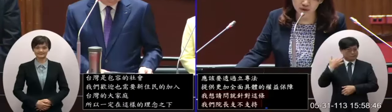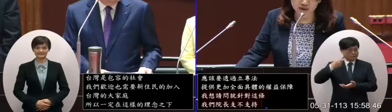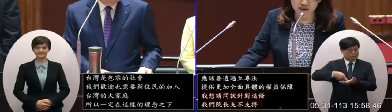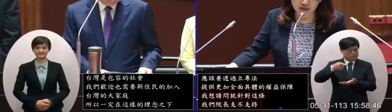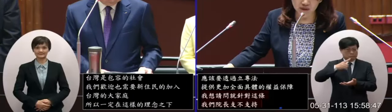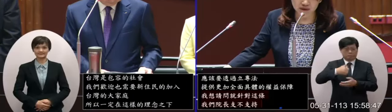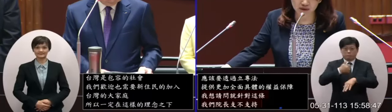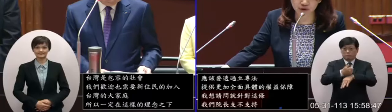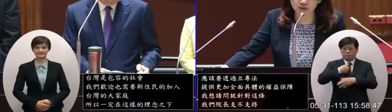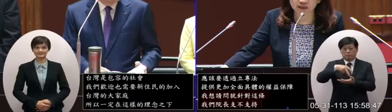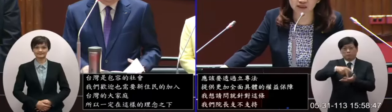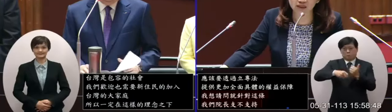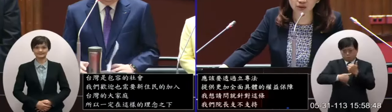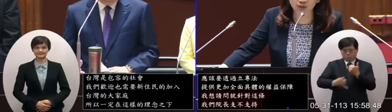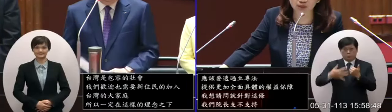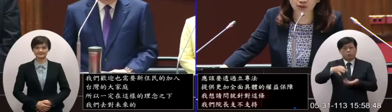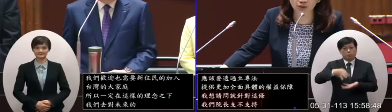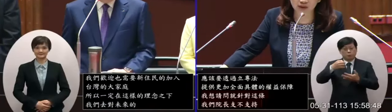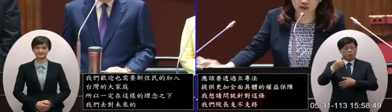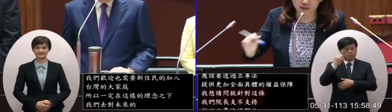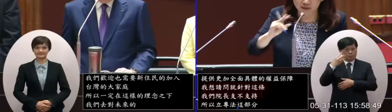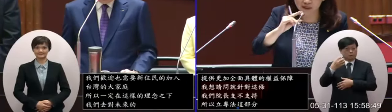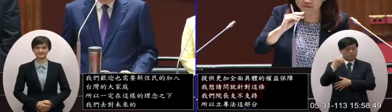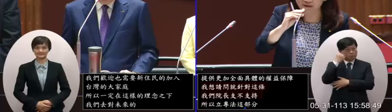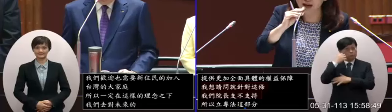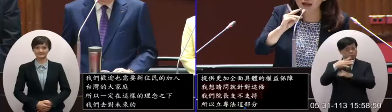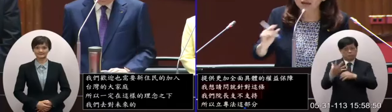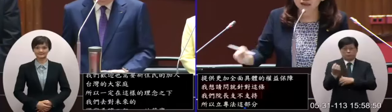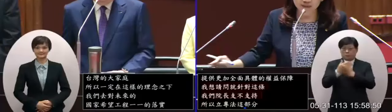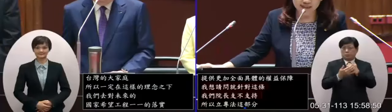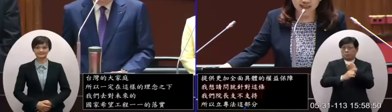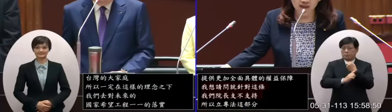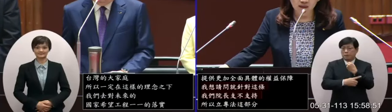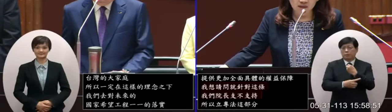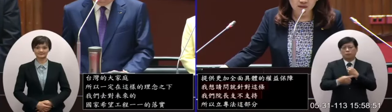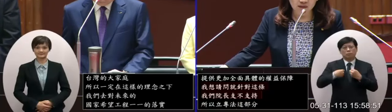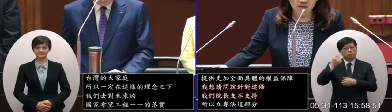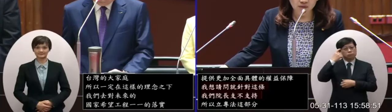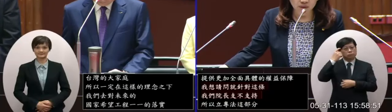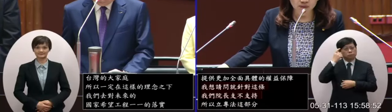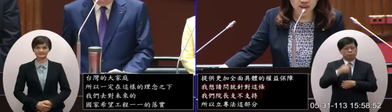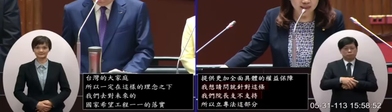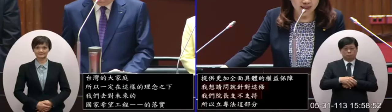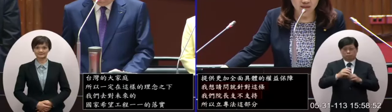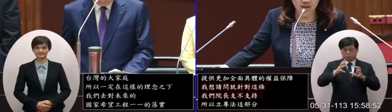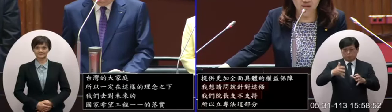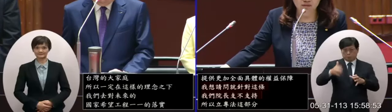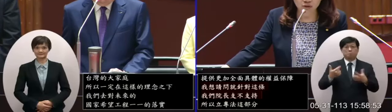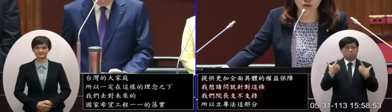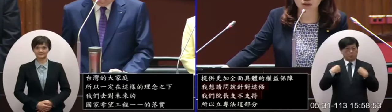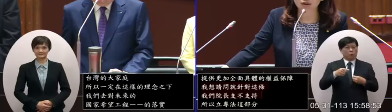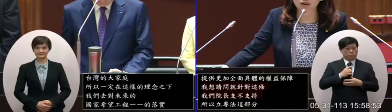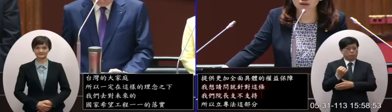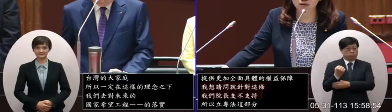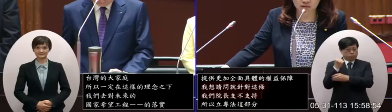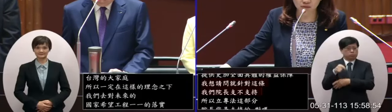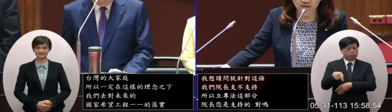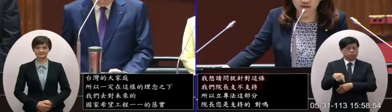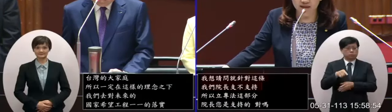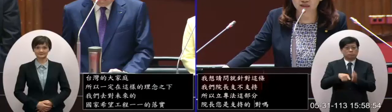的时候已经有提出了新住民权益保障法，那我在想，那总统既然也支持这